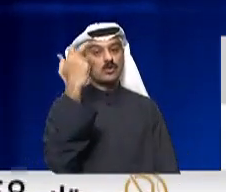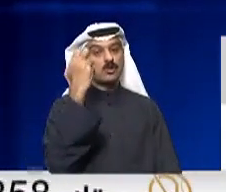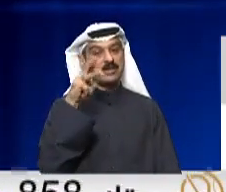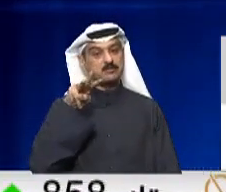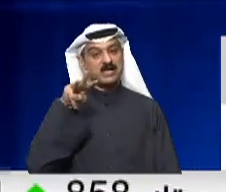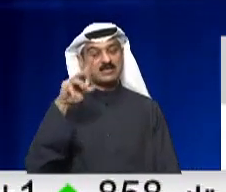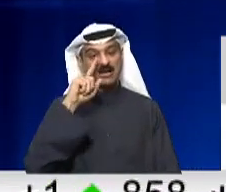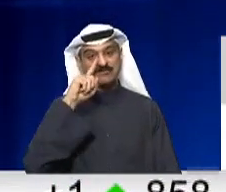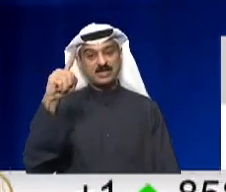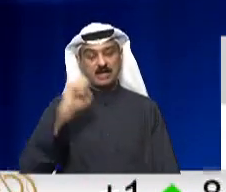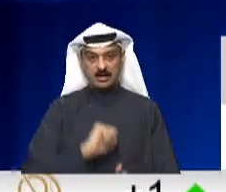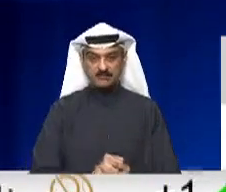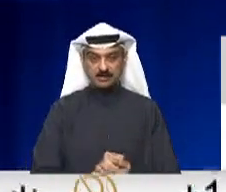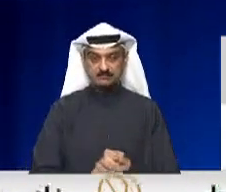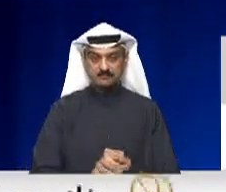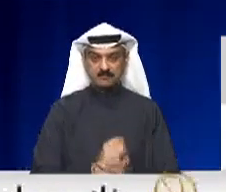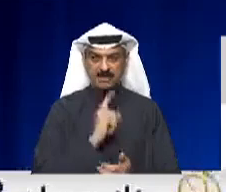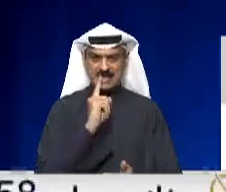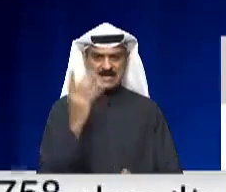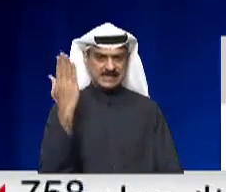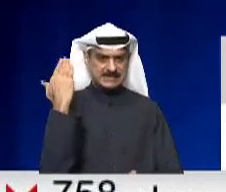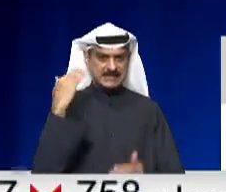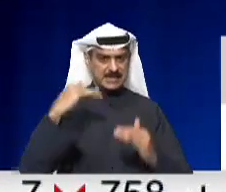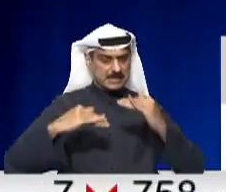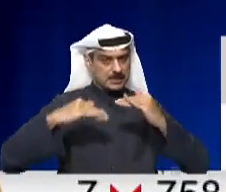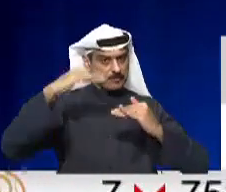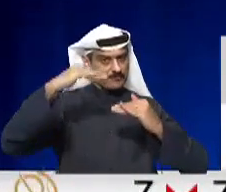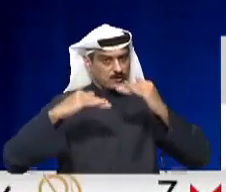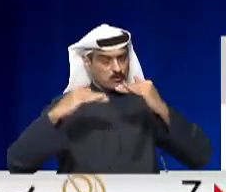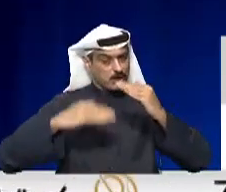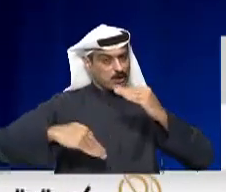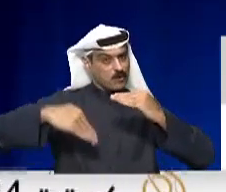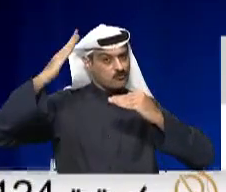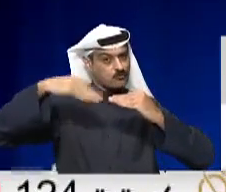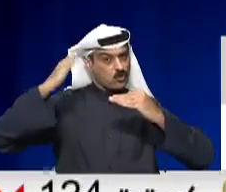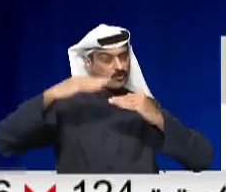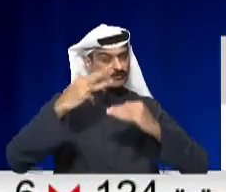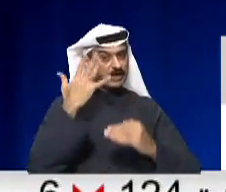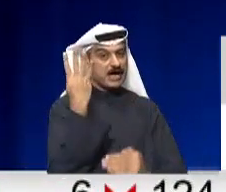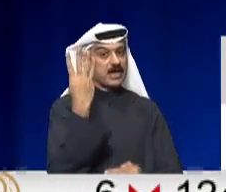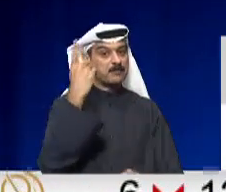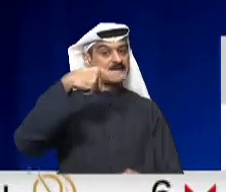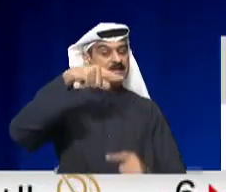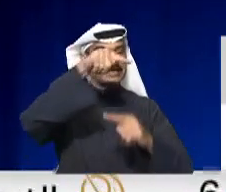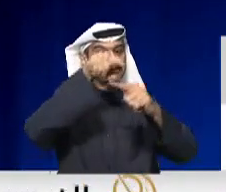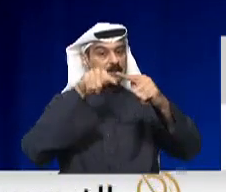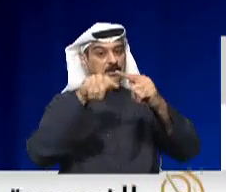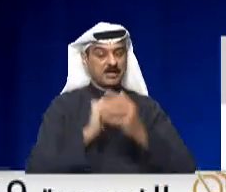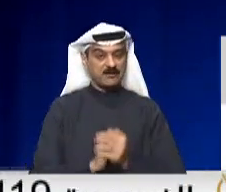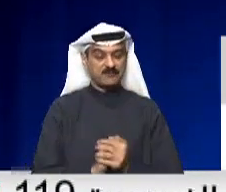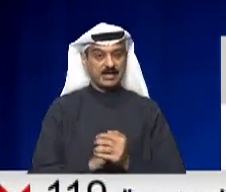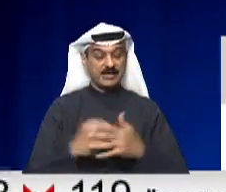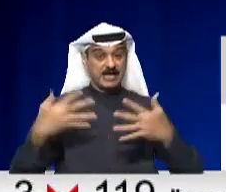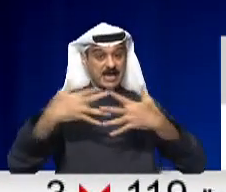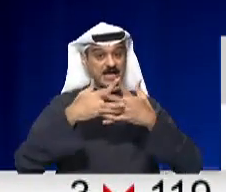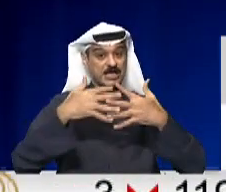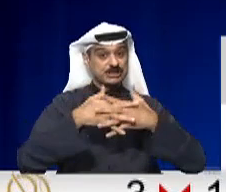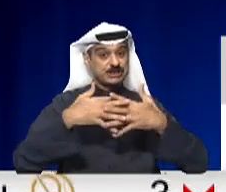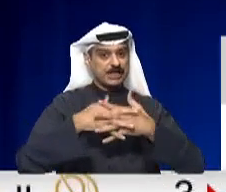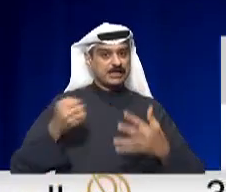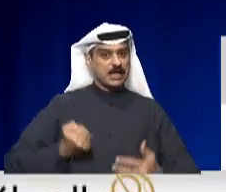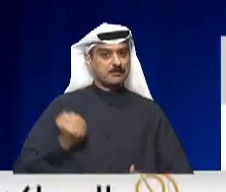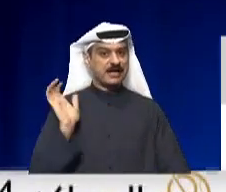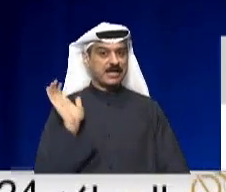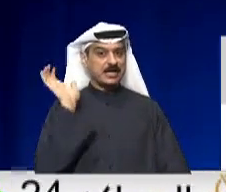3,800,000 دينار مقارنة مع الفترة ذاتها من العام الماضي. وأرجعت الشركة البحرينية للتأمين سبب هذا الارتفاع في